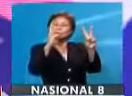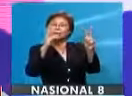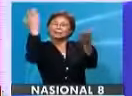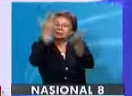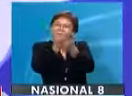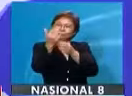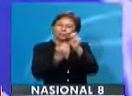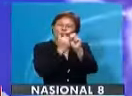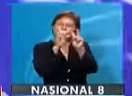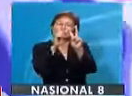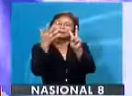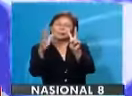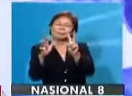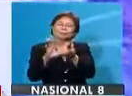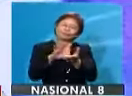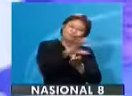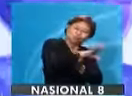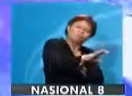hingga